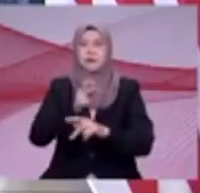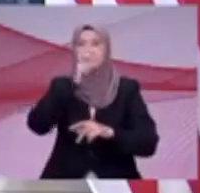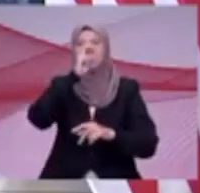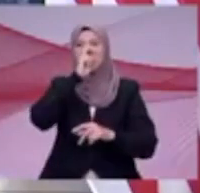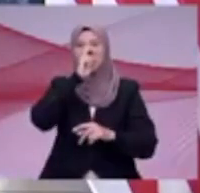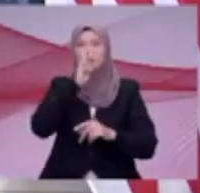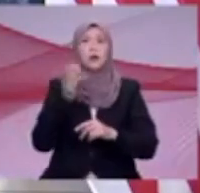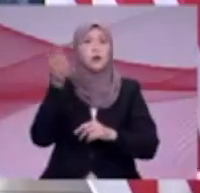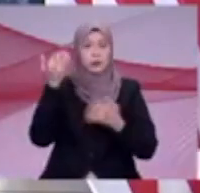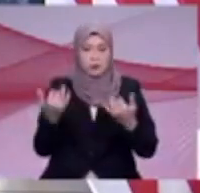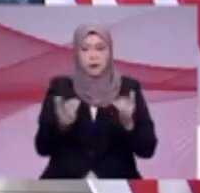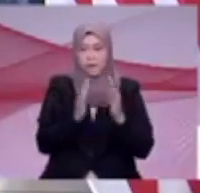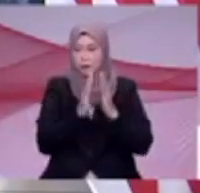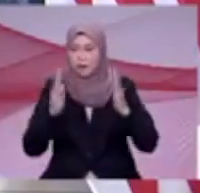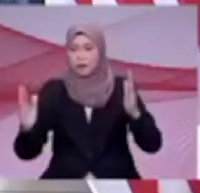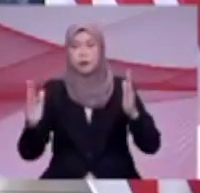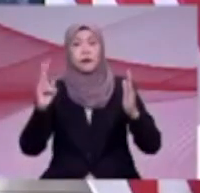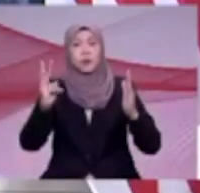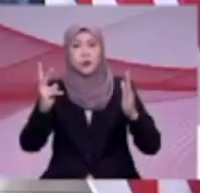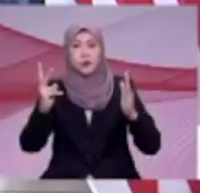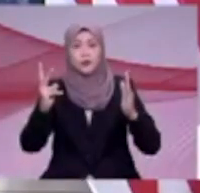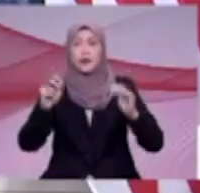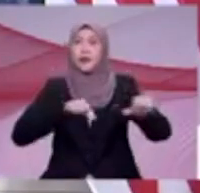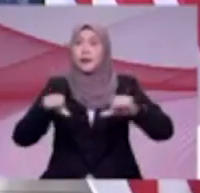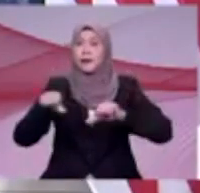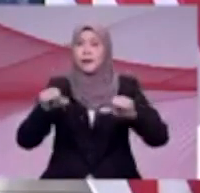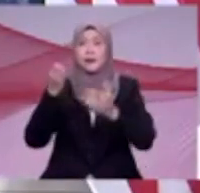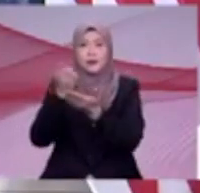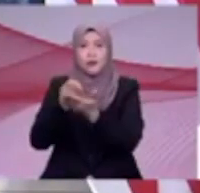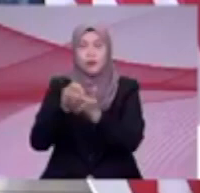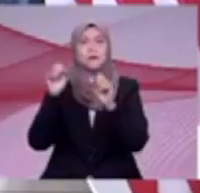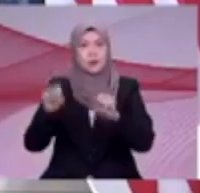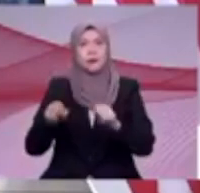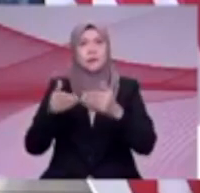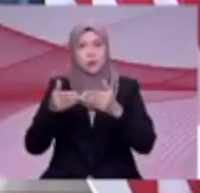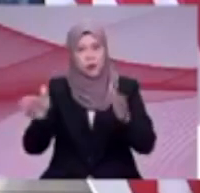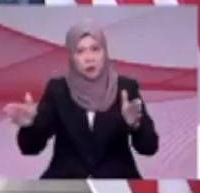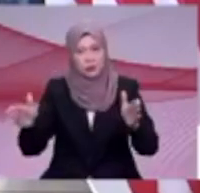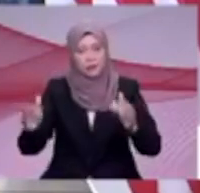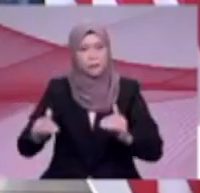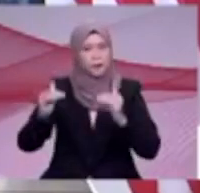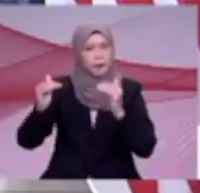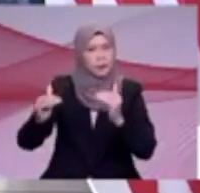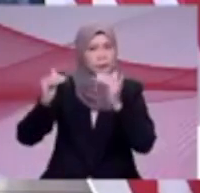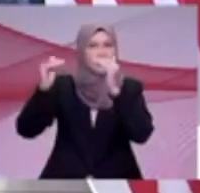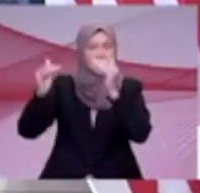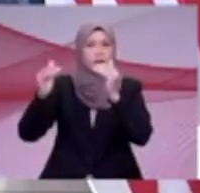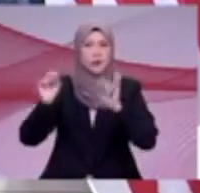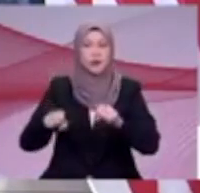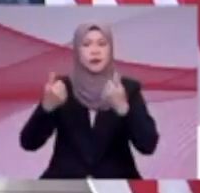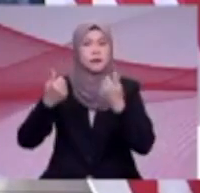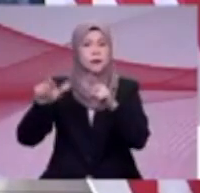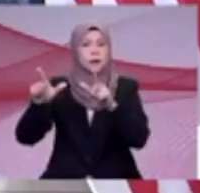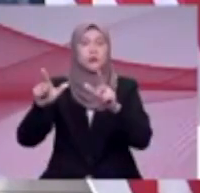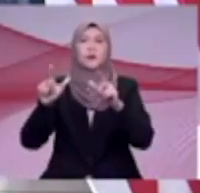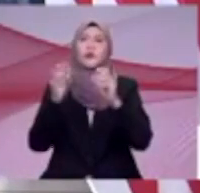Semasa fasa kedua nanti, aktiviti ekonomi akan dibuka secara berperingkat dengan membenarkan